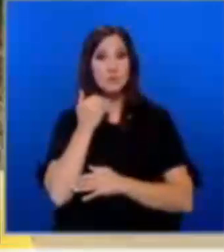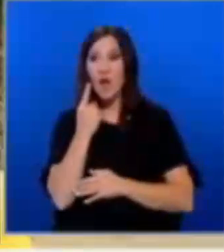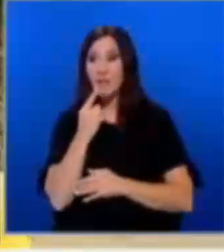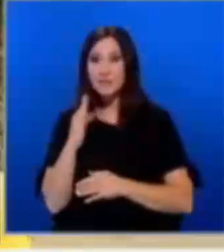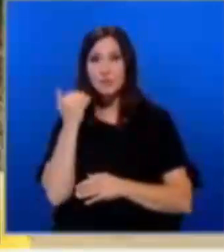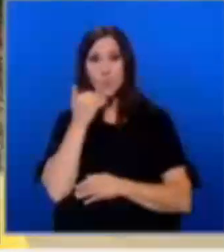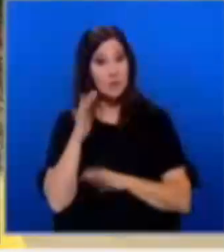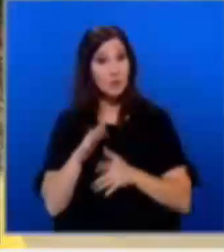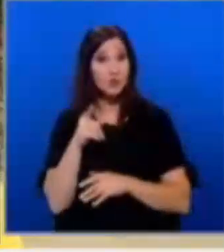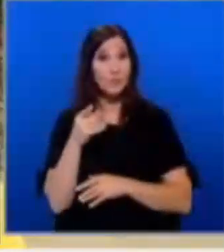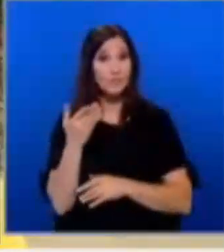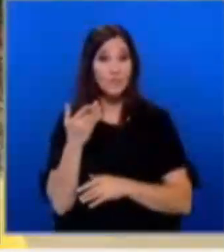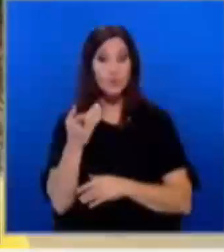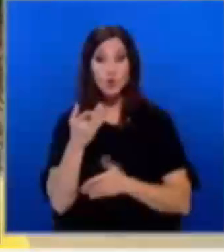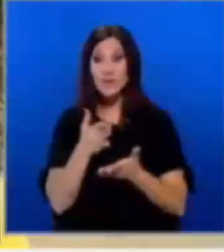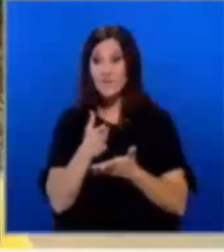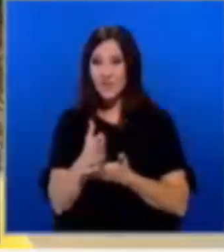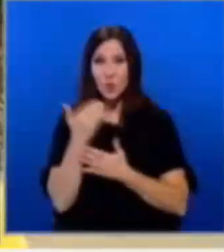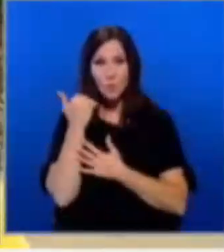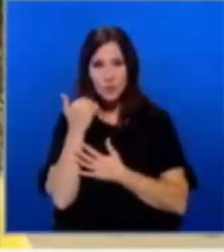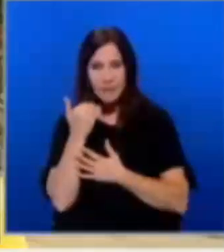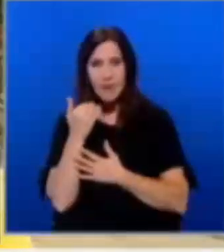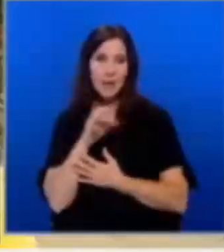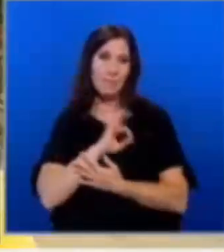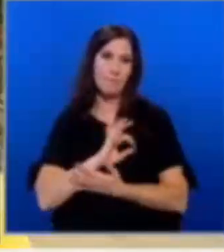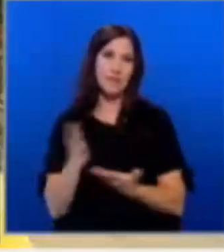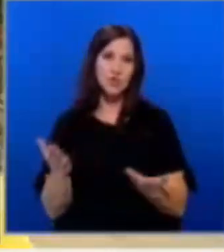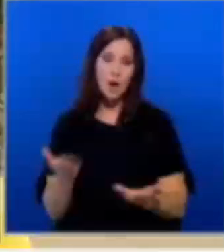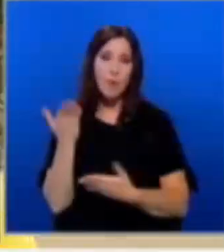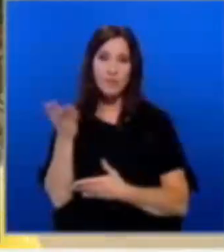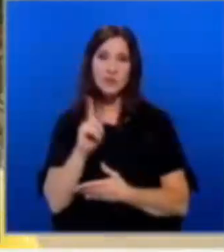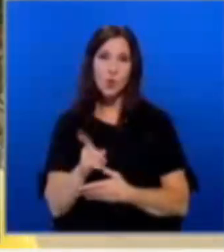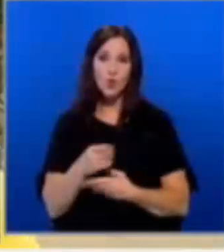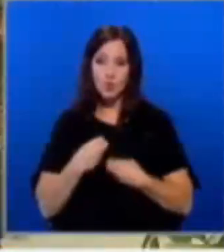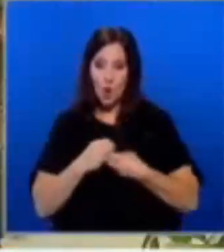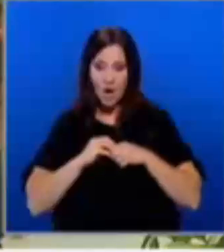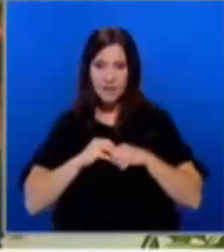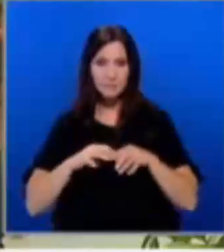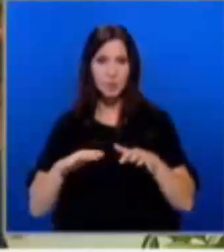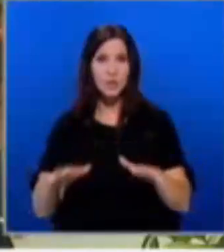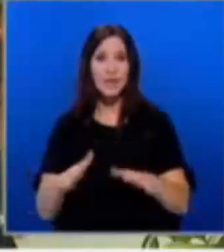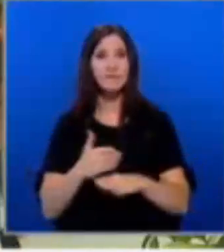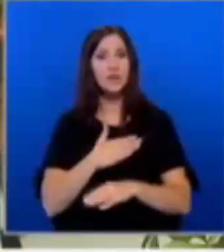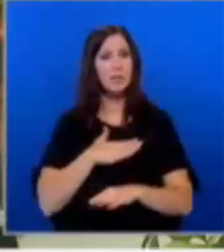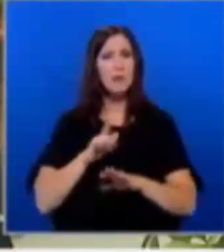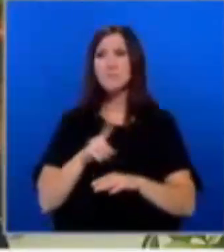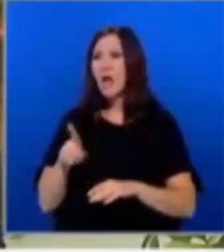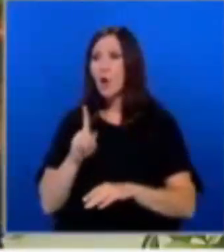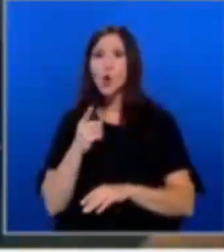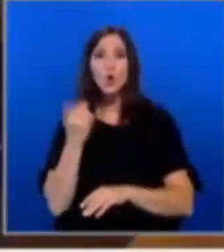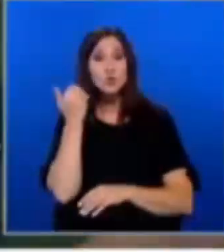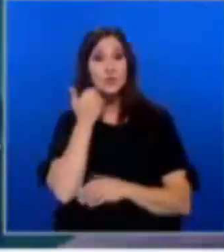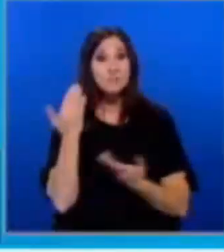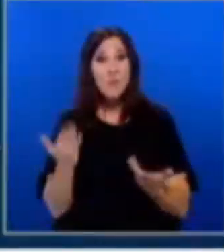полезно нещо от него в този му вид на употреба е печалба от тези, които разпространяват. Винаги има някой, който се